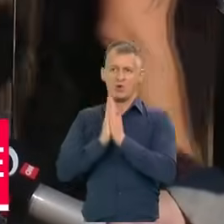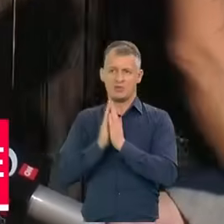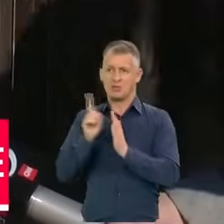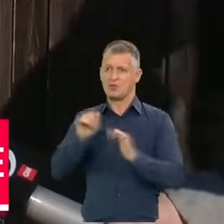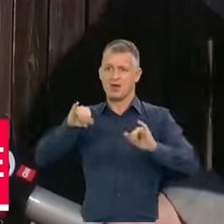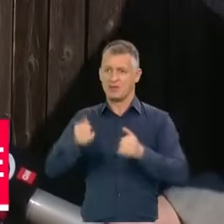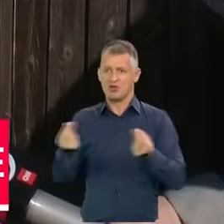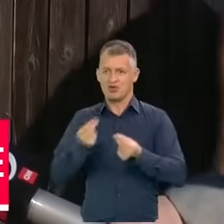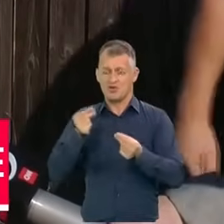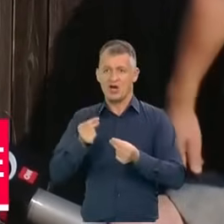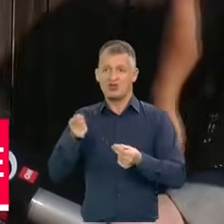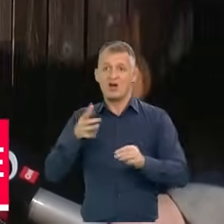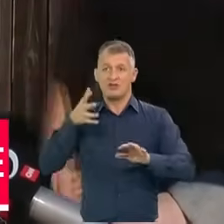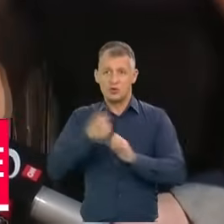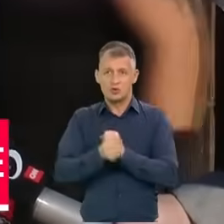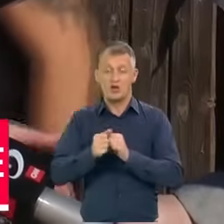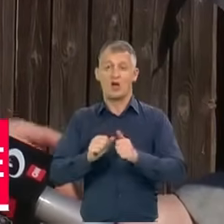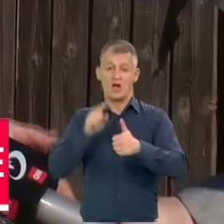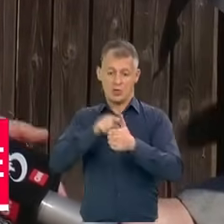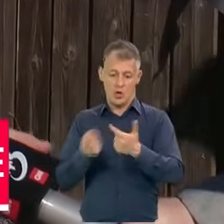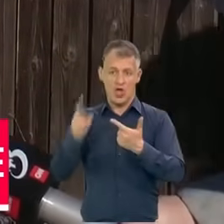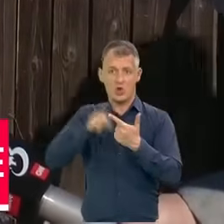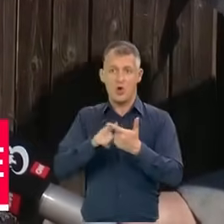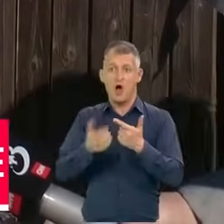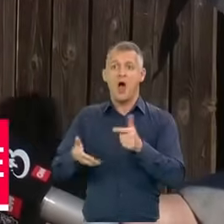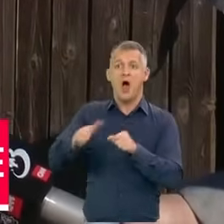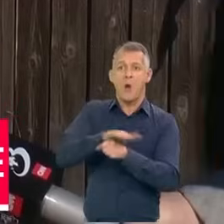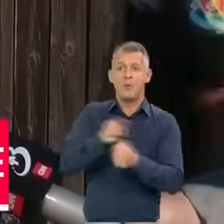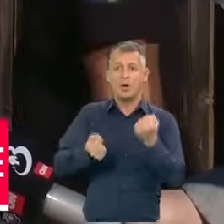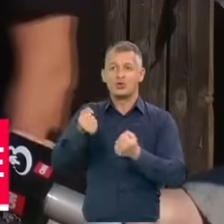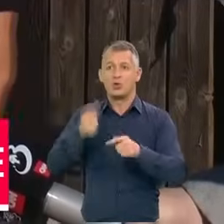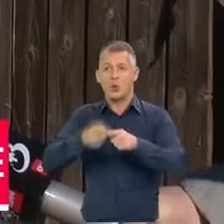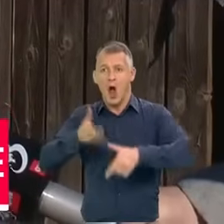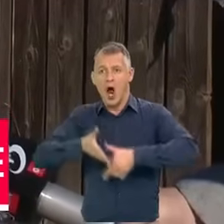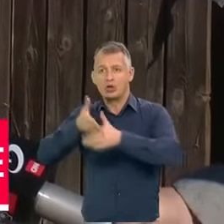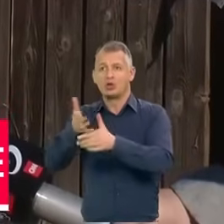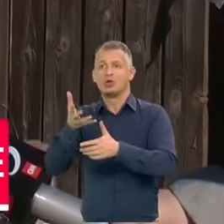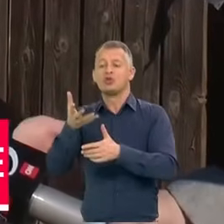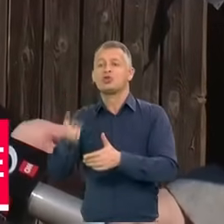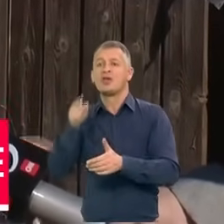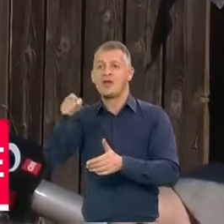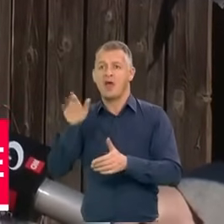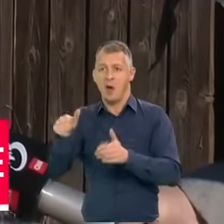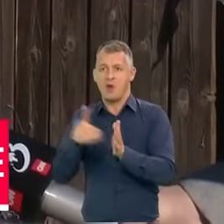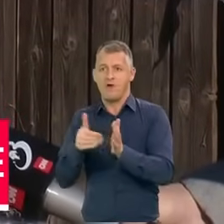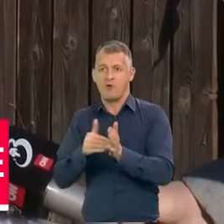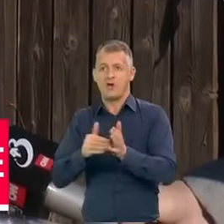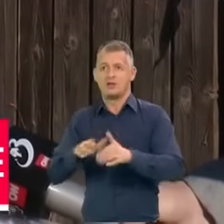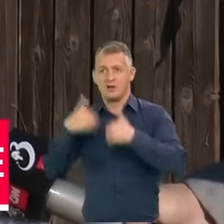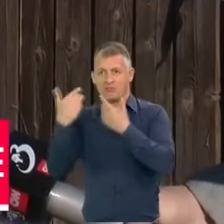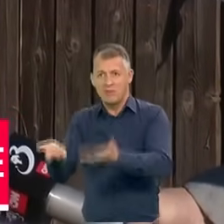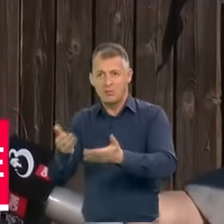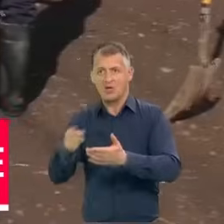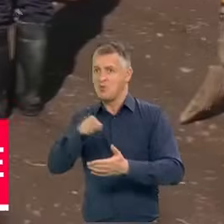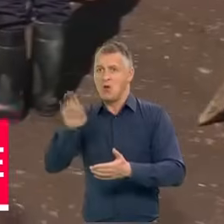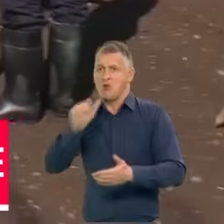așa ceva așa dezastru în al doilea rând am umplut dube cu ajutoare și cu tot ceea ce e trebuință pentru Oamenii aceștia că nu mai